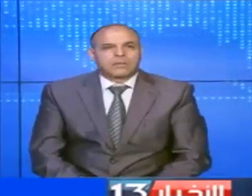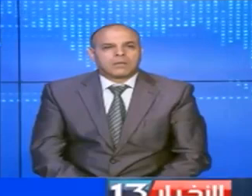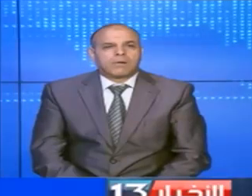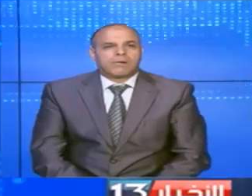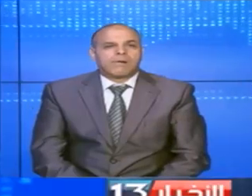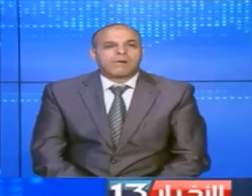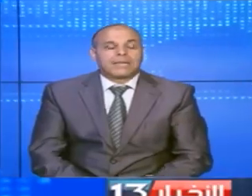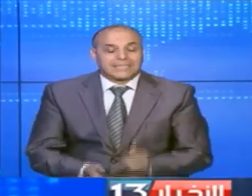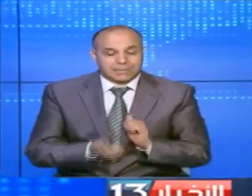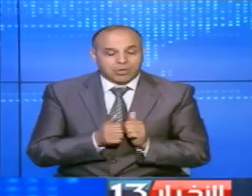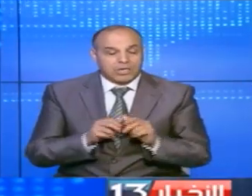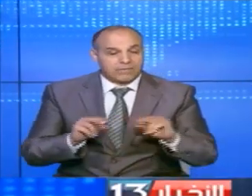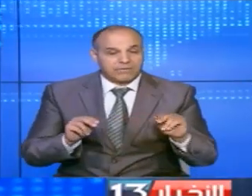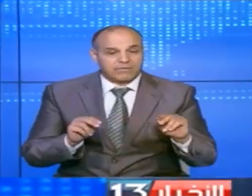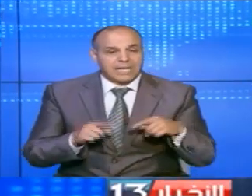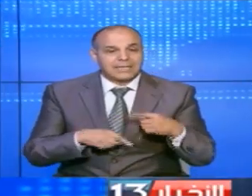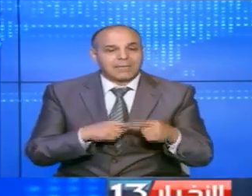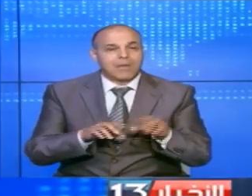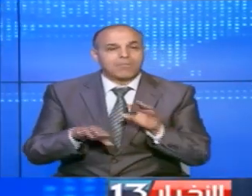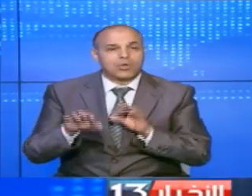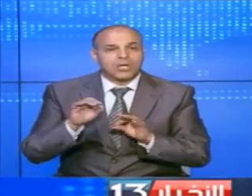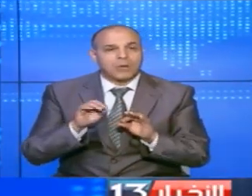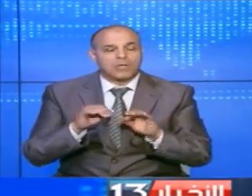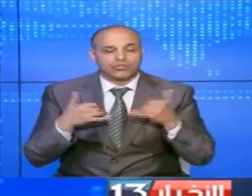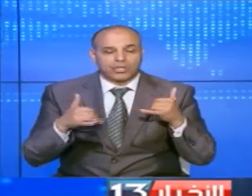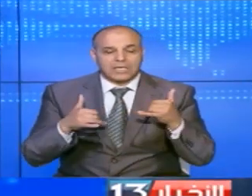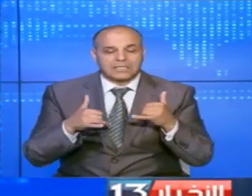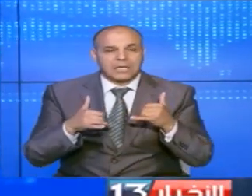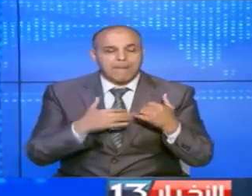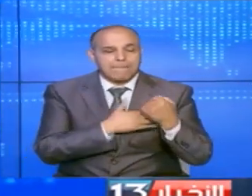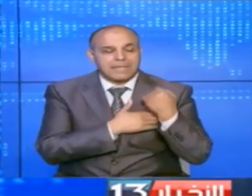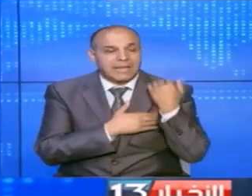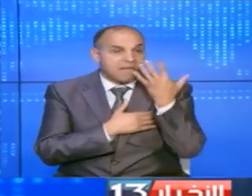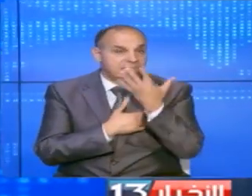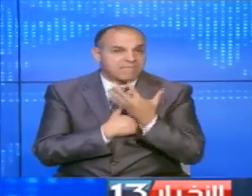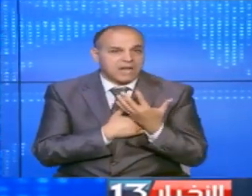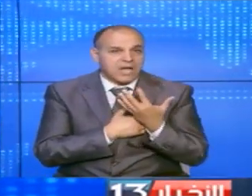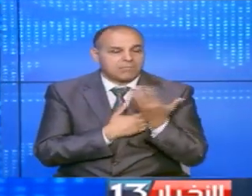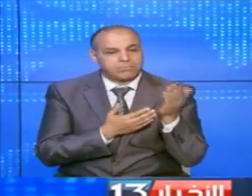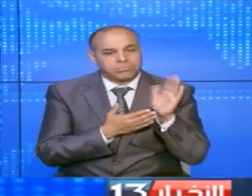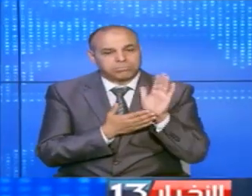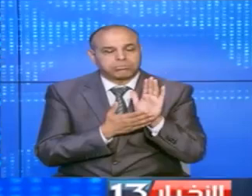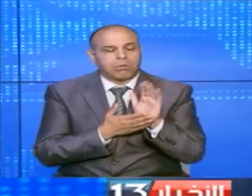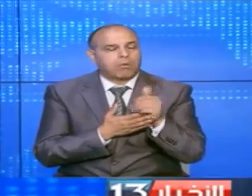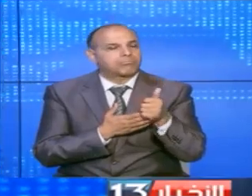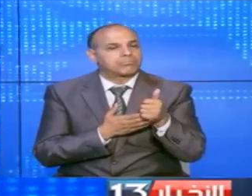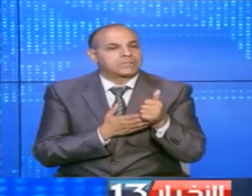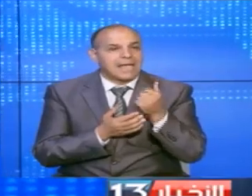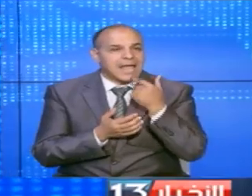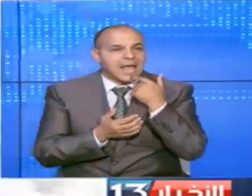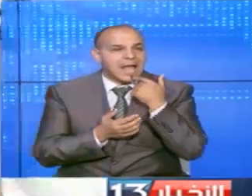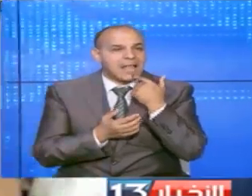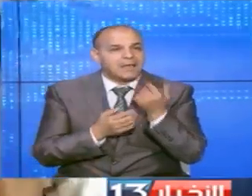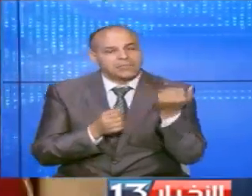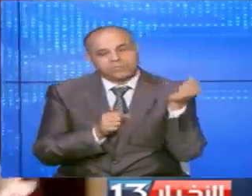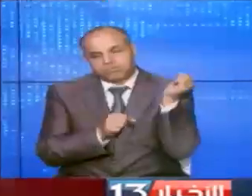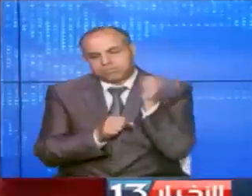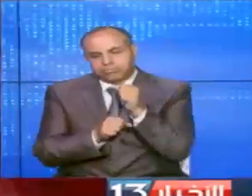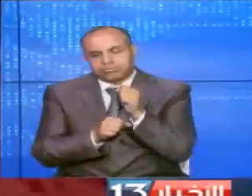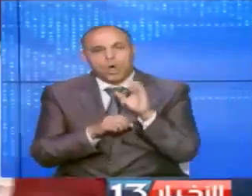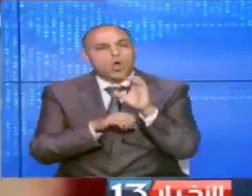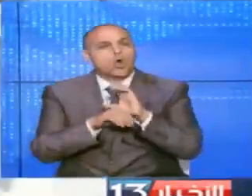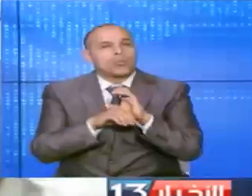رياضيا دائما اتابع المنتخب الجزائري بطل افريقيا عروضه المتميزه ليتفوق على نظيره